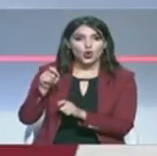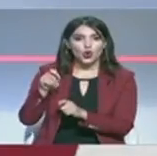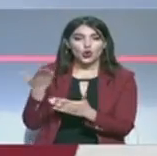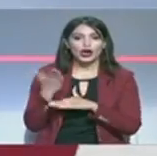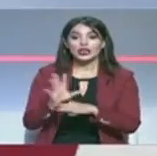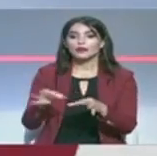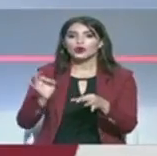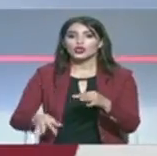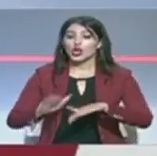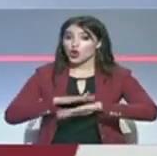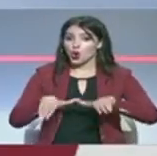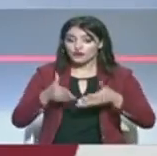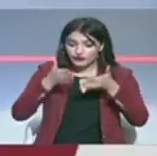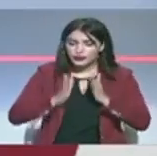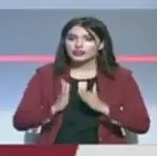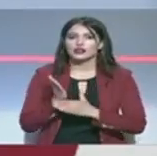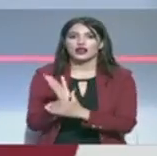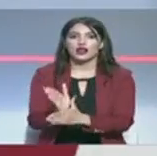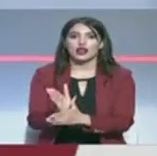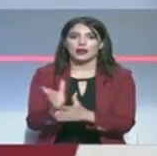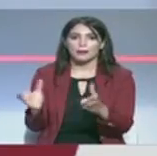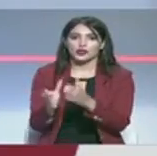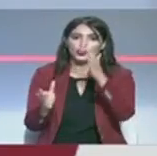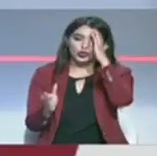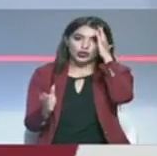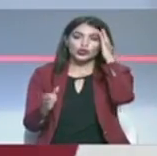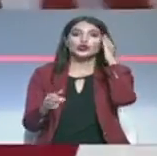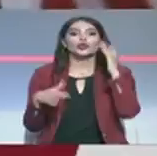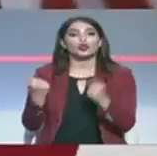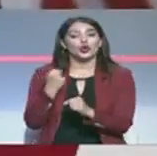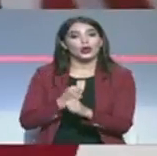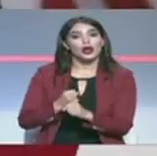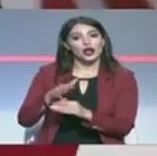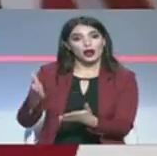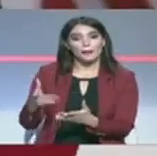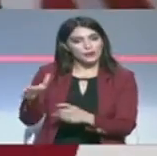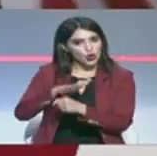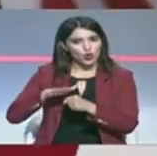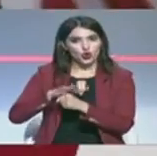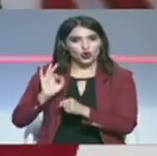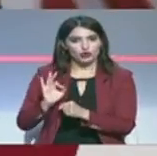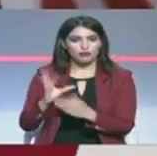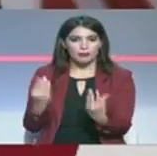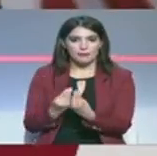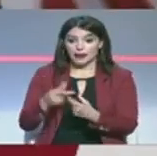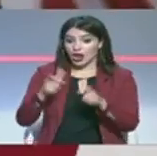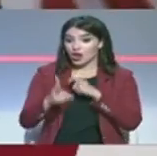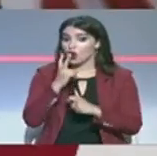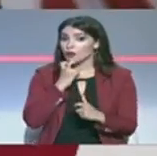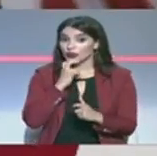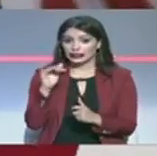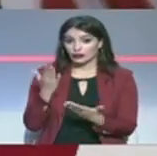ويعطون النتائج النهائية للمحجوز هذا. العمل الأمني هو عمل يكون متكامل بطبيعة مع المواطن،